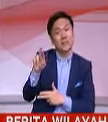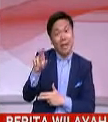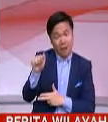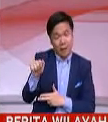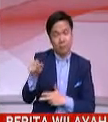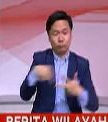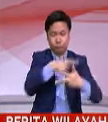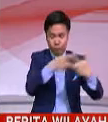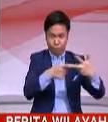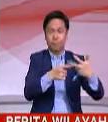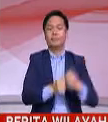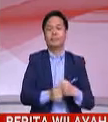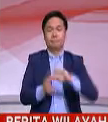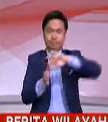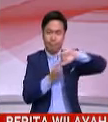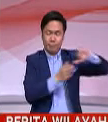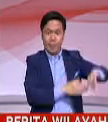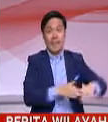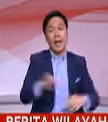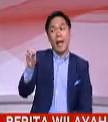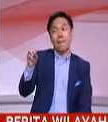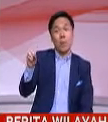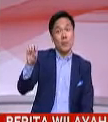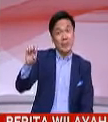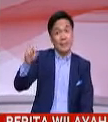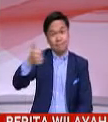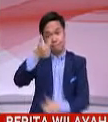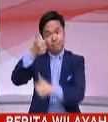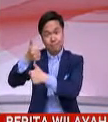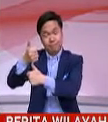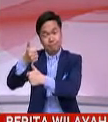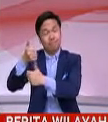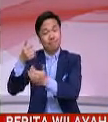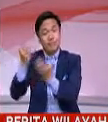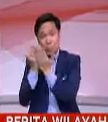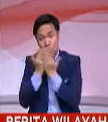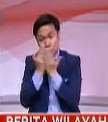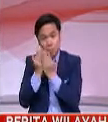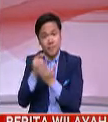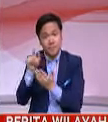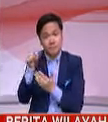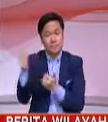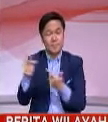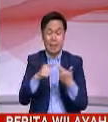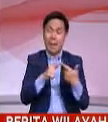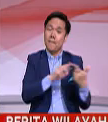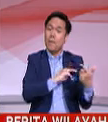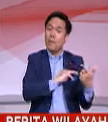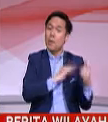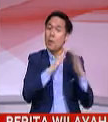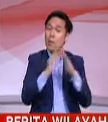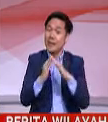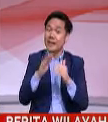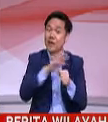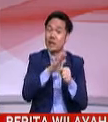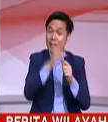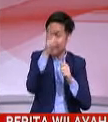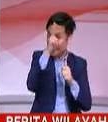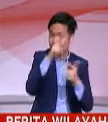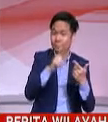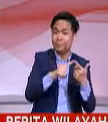sementara itu menteri kanan pendidikan Dato Dr Rasyidin dan menteri Perumahan dan kerajaan tempatan